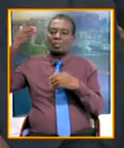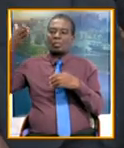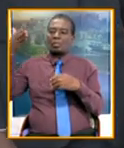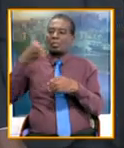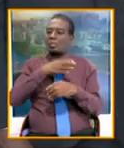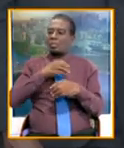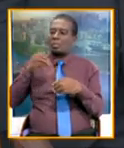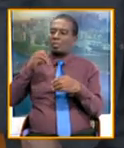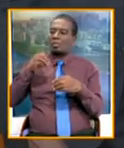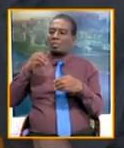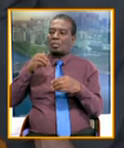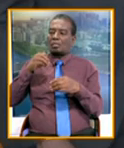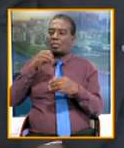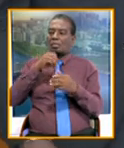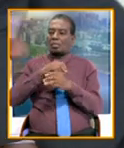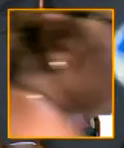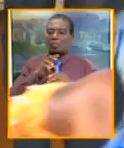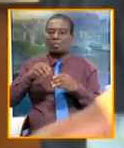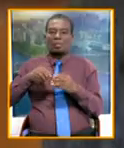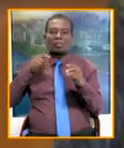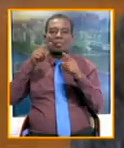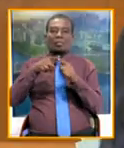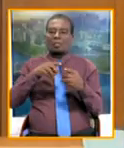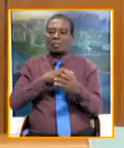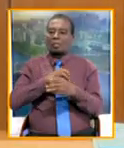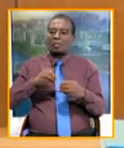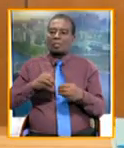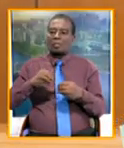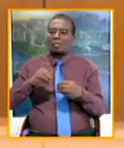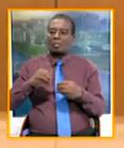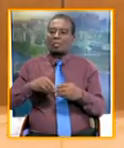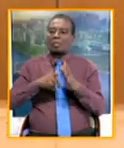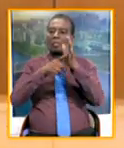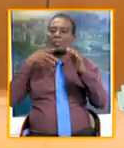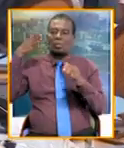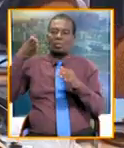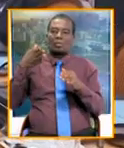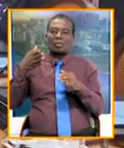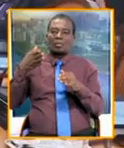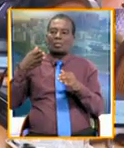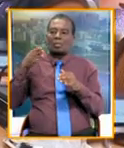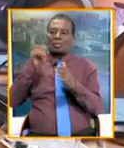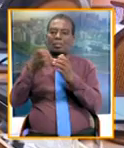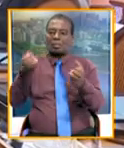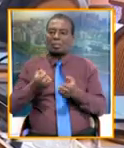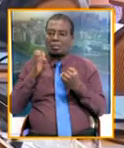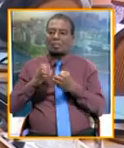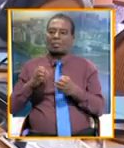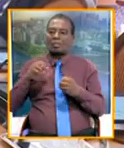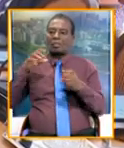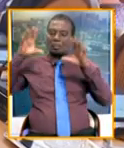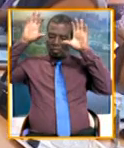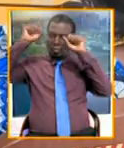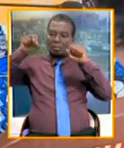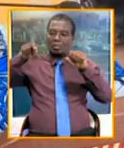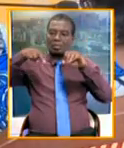à disposition des moyens dans le but de surmonter ces défis, se montre rassurant. Cette volonté affichée du président de